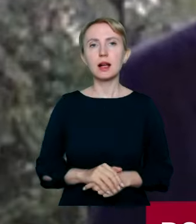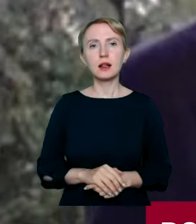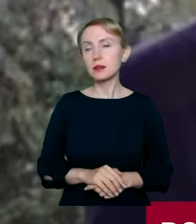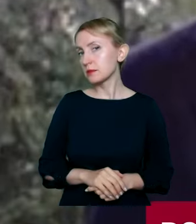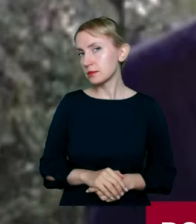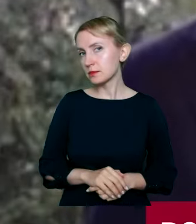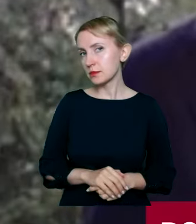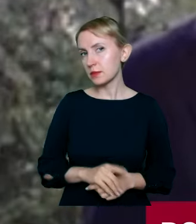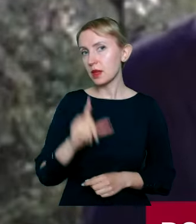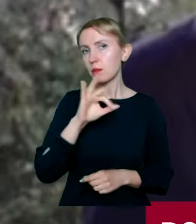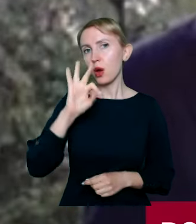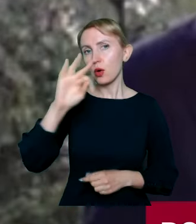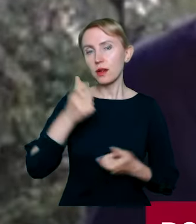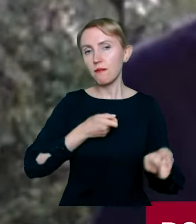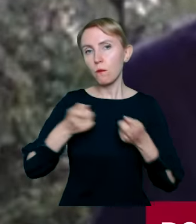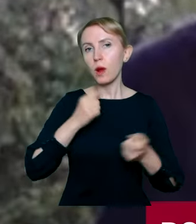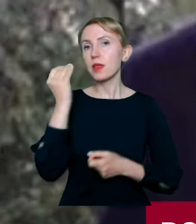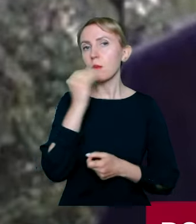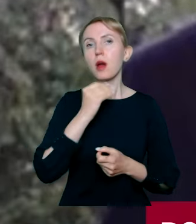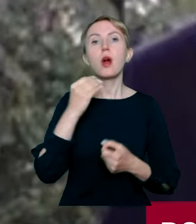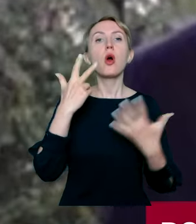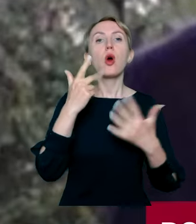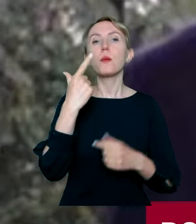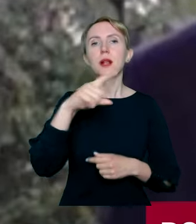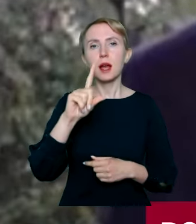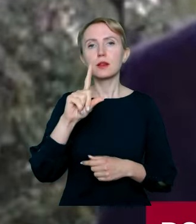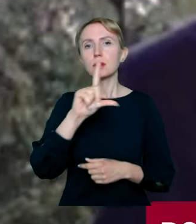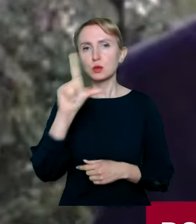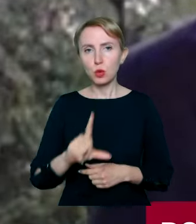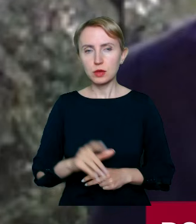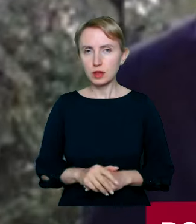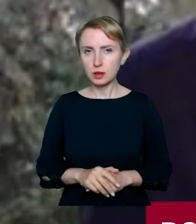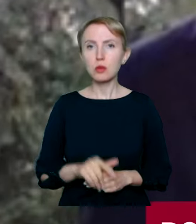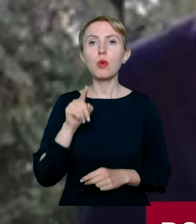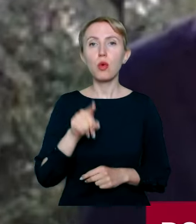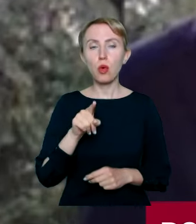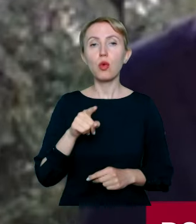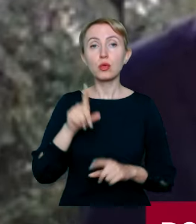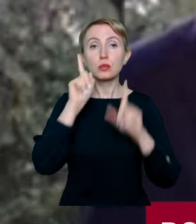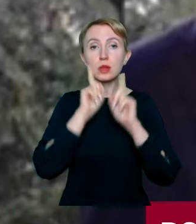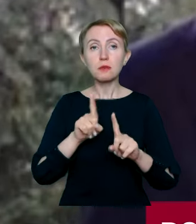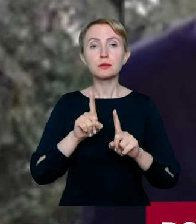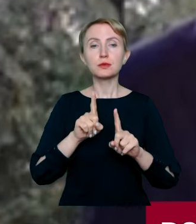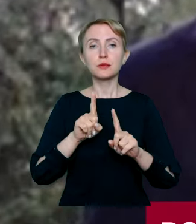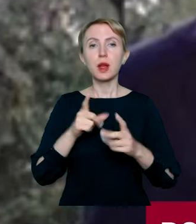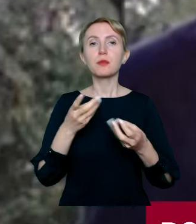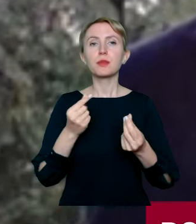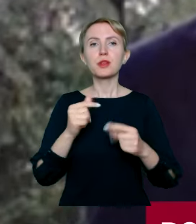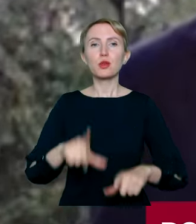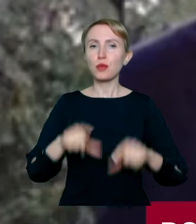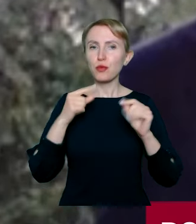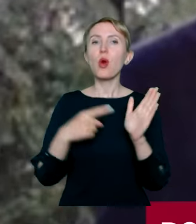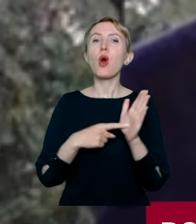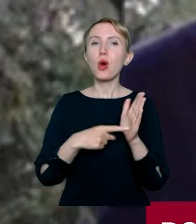bezpośrednim Platformy na Pomorzu jest ponad 8 miliardów złotówek i to jest ta rzeczywista stawka tych wyborów i to